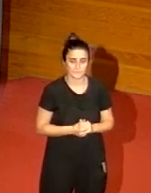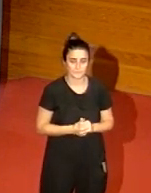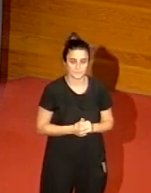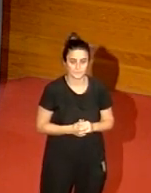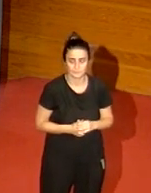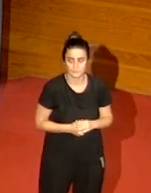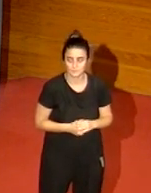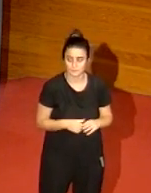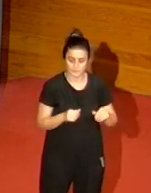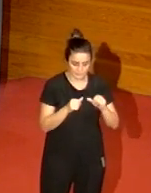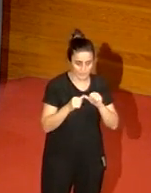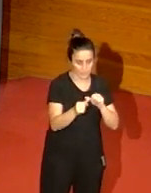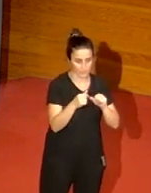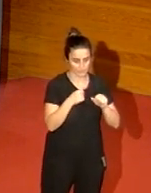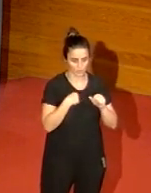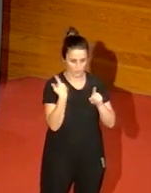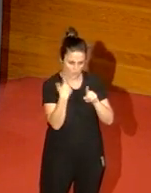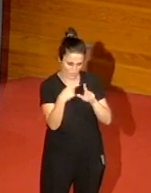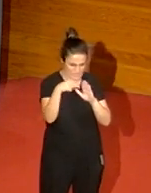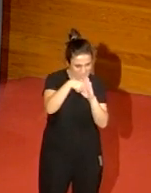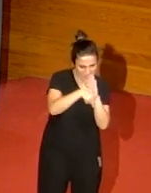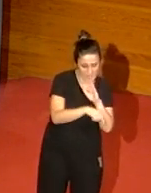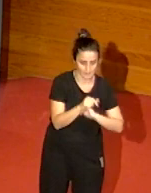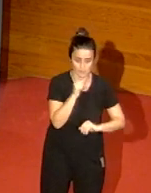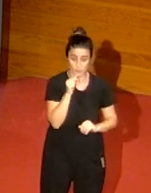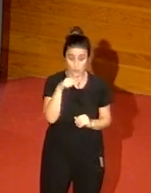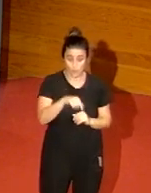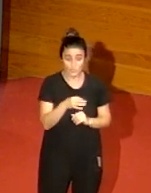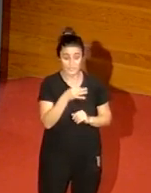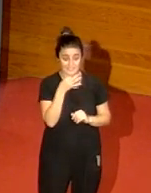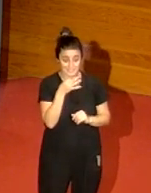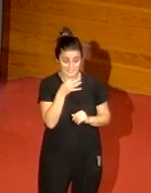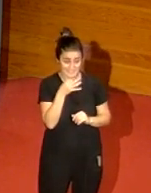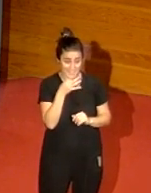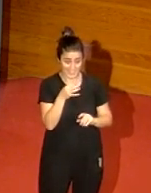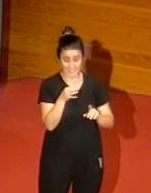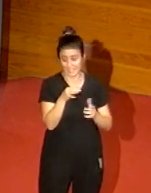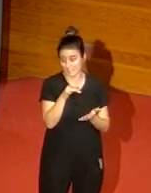ez naiz gauza sakone egiten sartuko, gaur arratsaldean ur handitan sartzeko